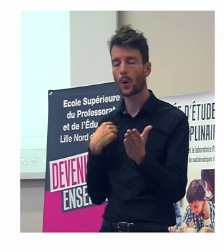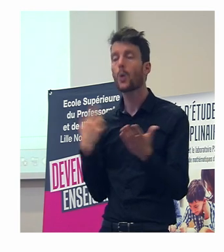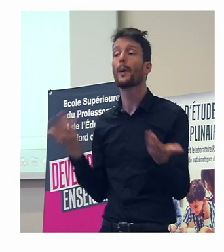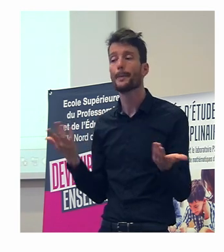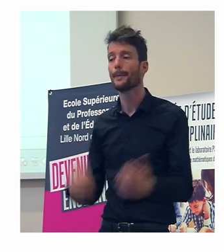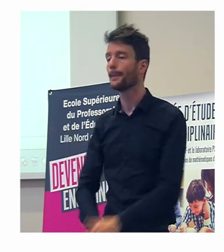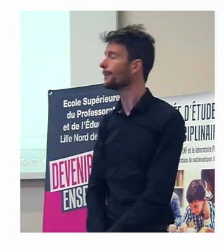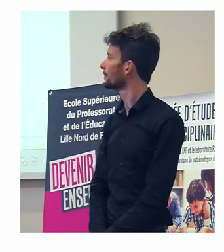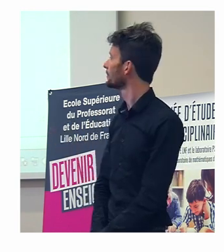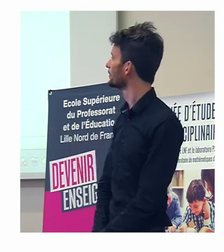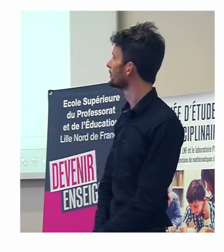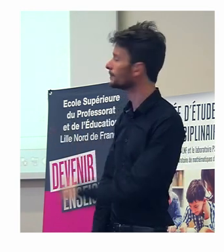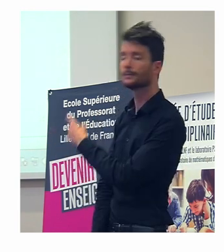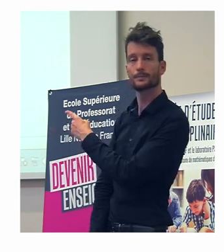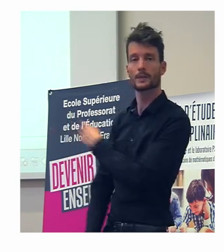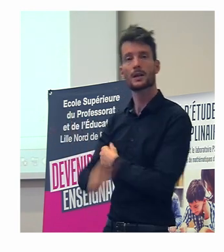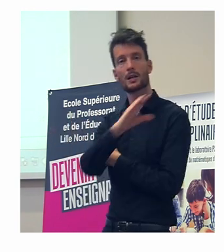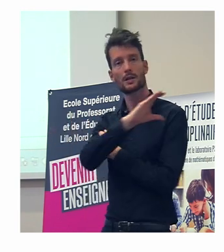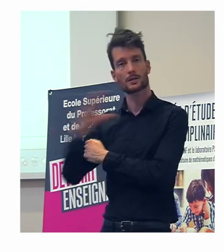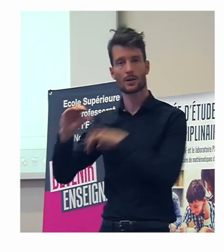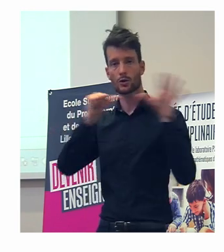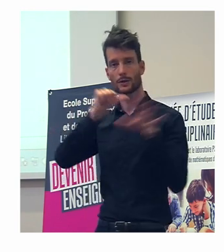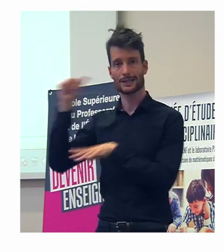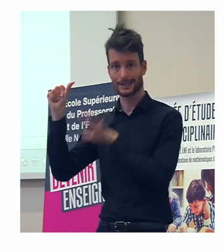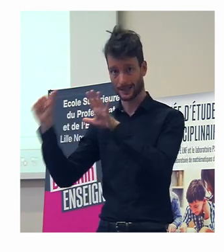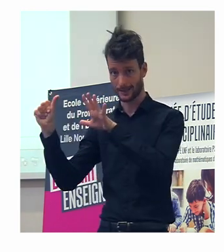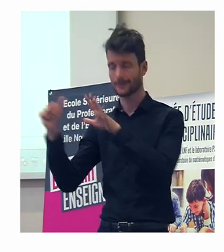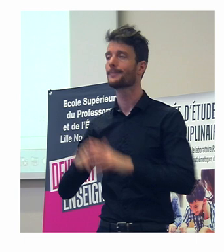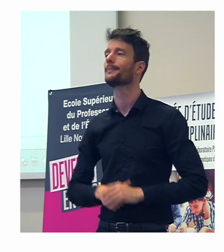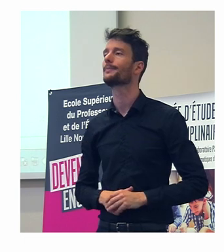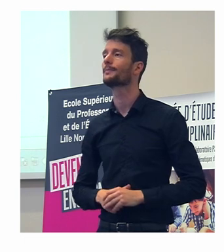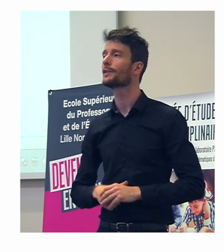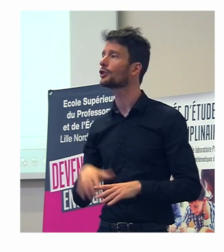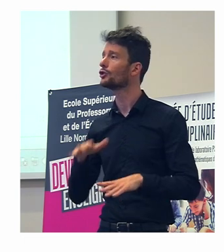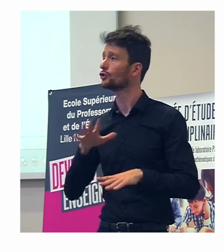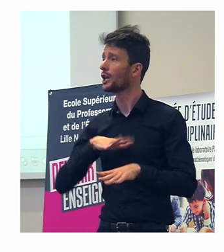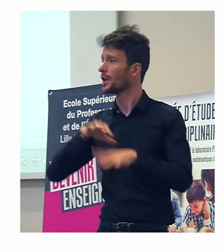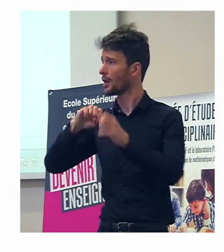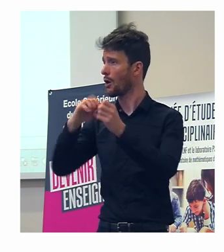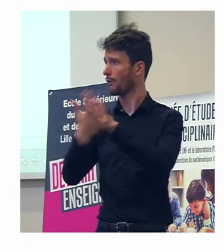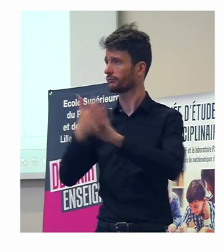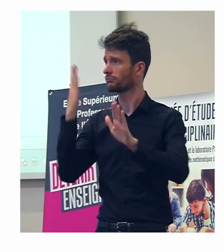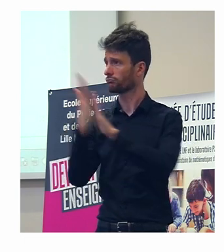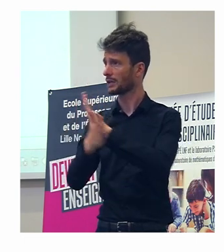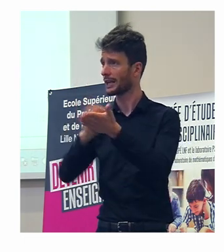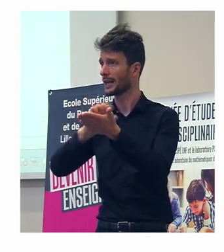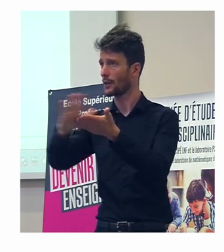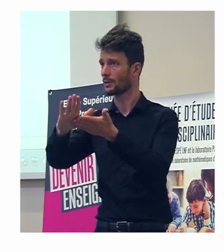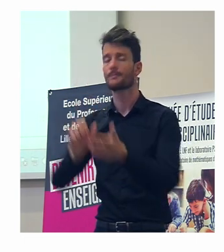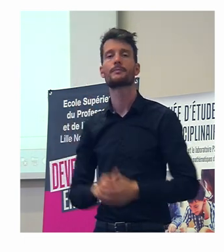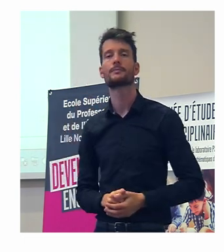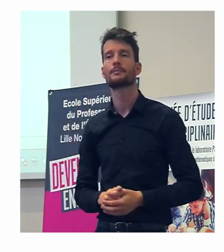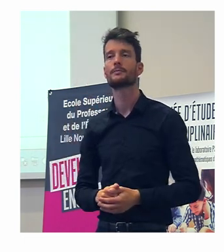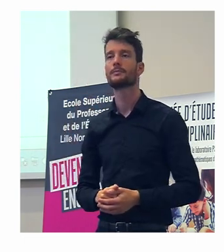Voilà. Le numéro 166, il se trouve online, gratuitement. Et ça a été complété donc,